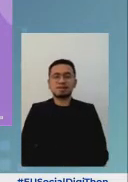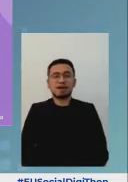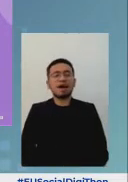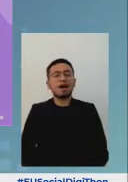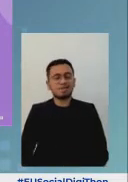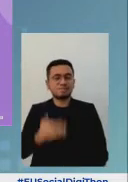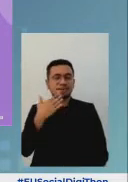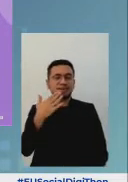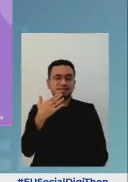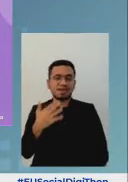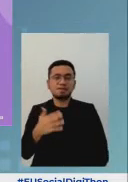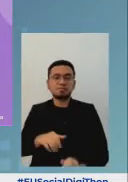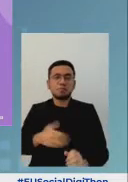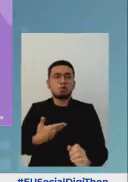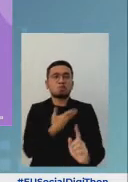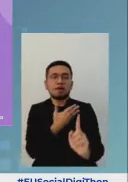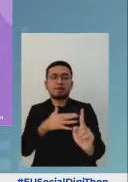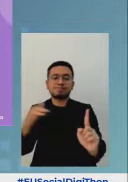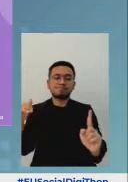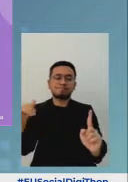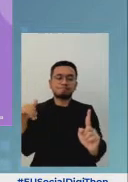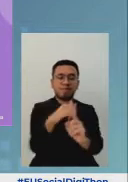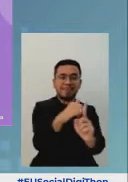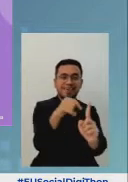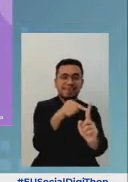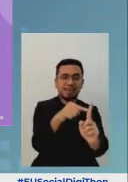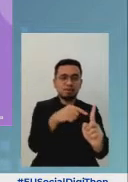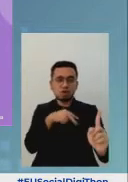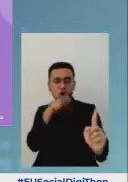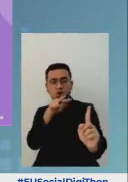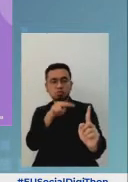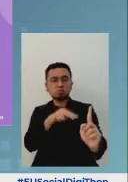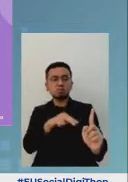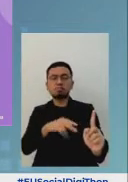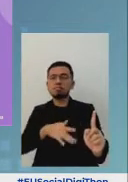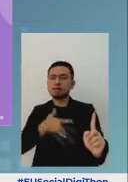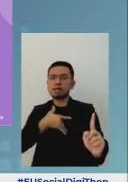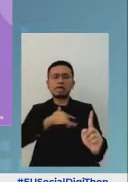dirasakan penyintas tadi. Jadi, tadi tuh segala